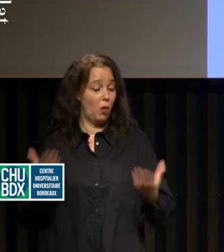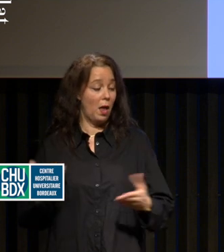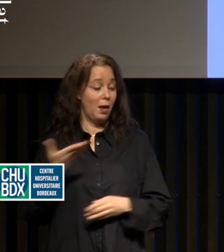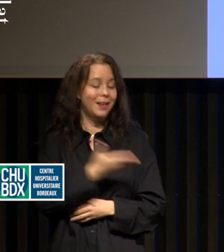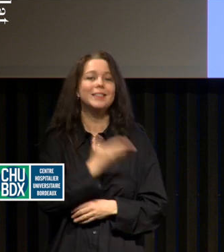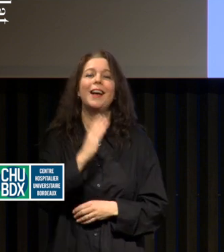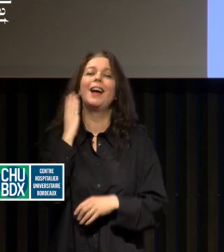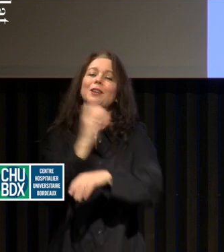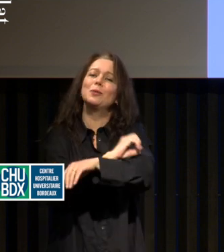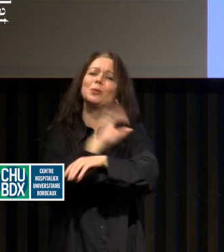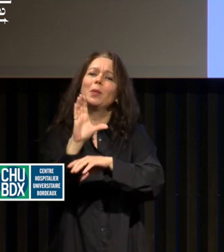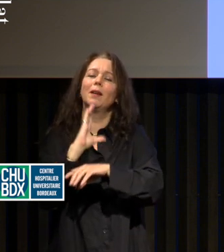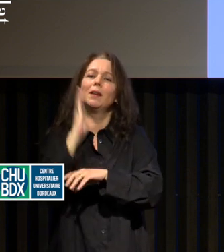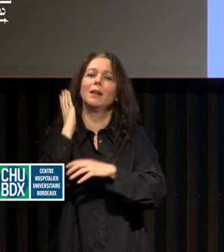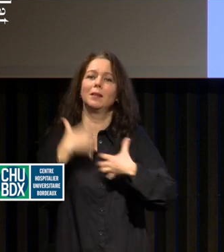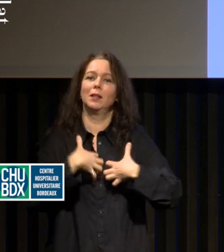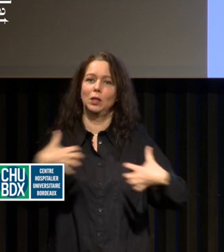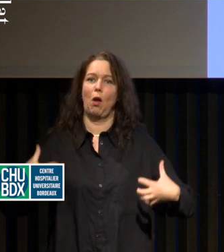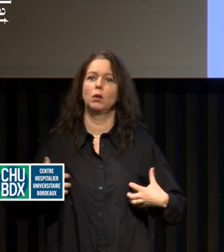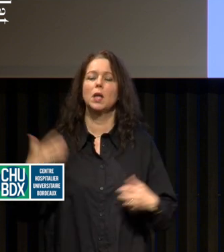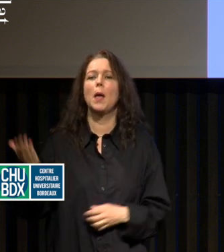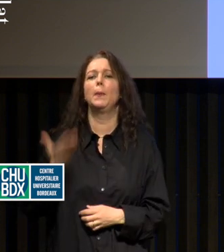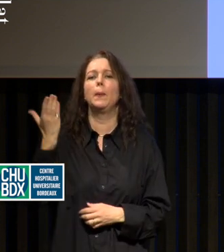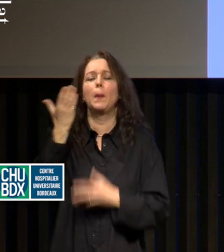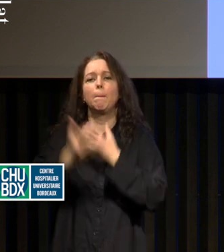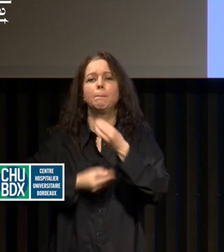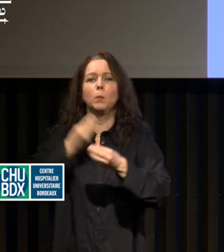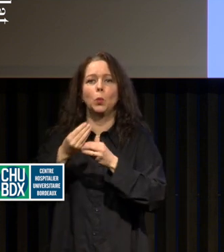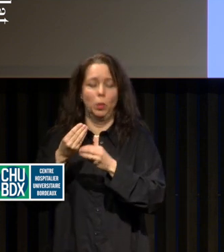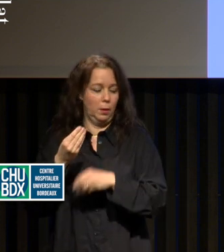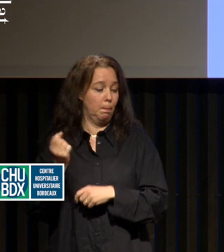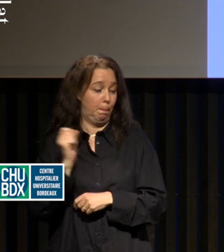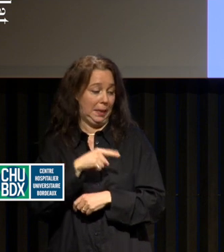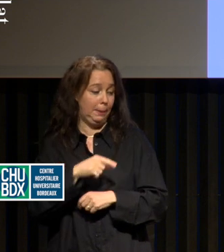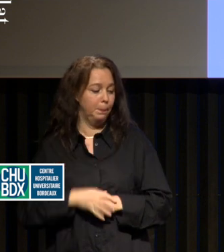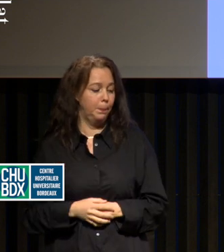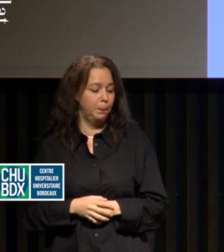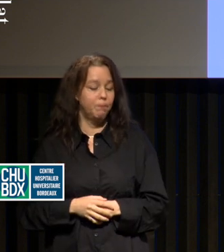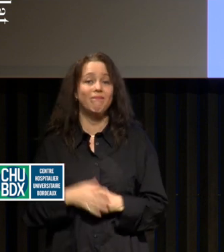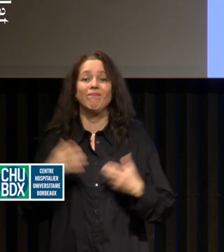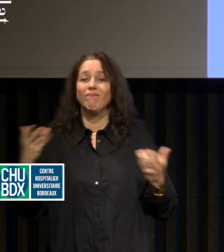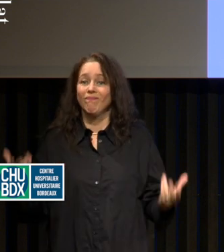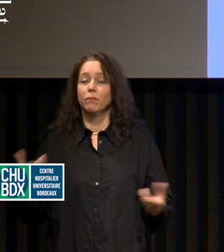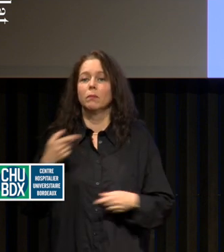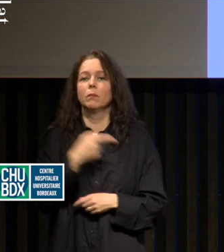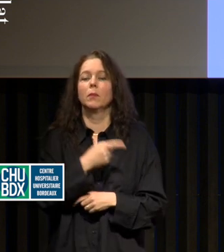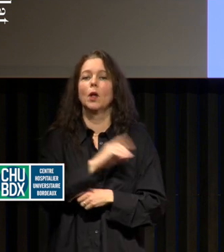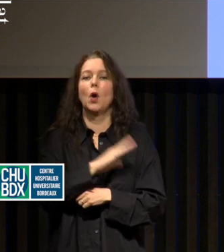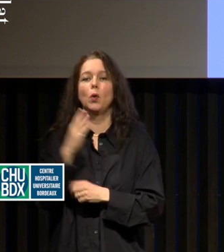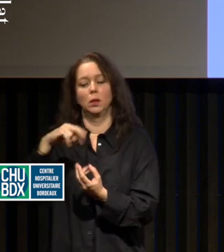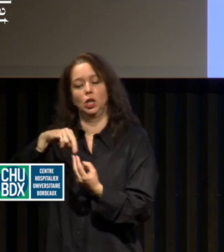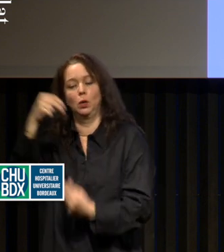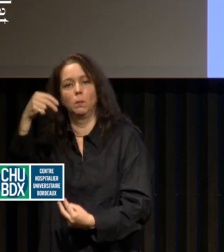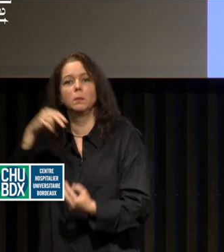d'un journal de science le plus prestigieux du monde, qui s'appelle Nature, qui, voilà, notre autre génome, il y a le